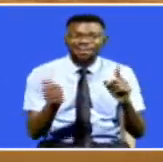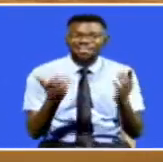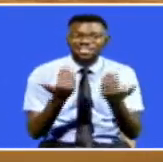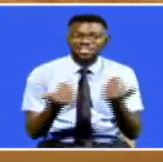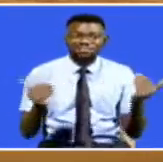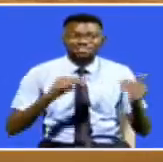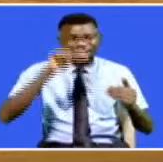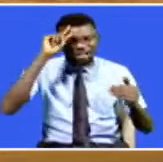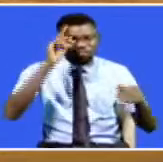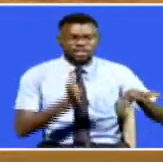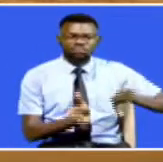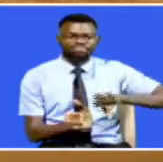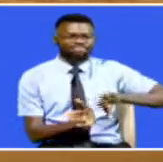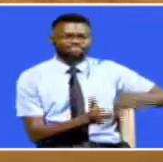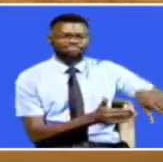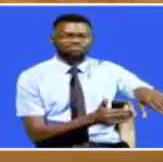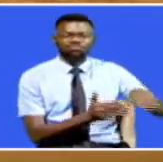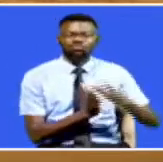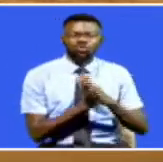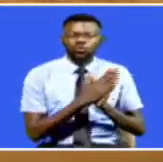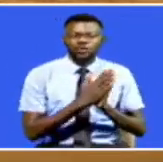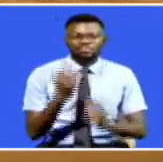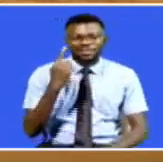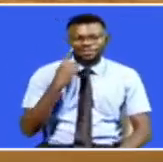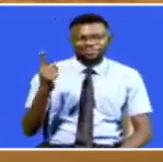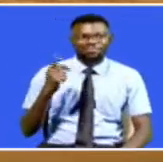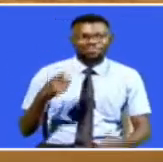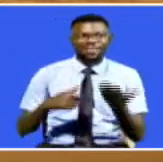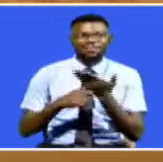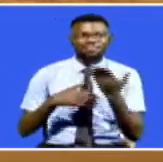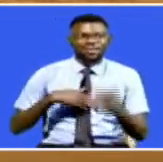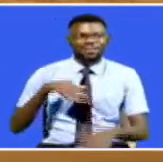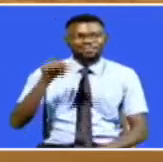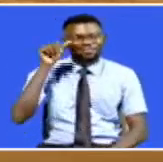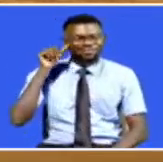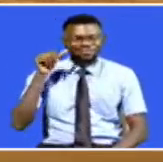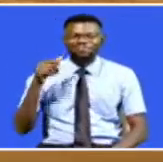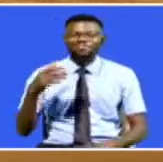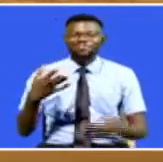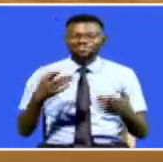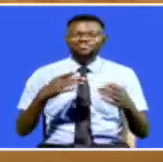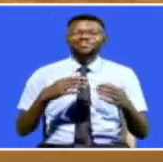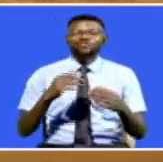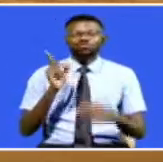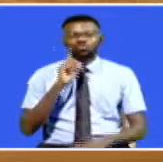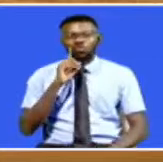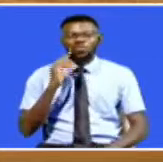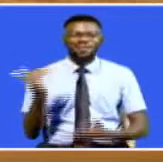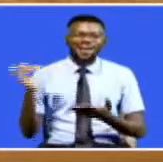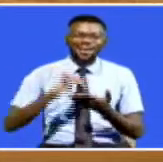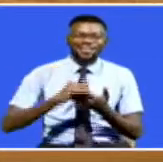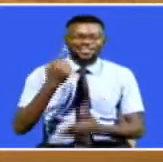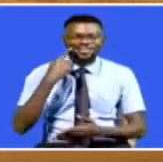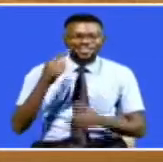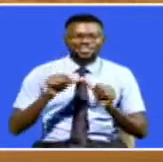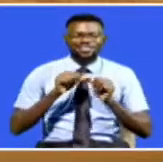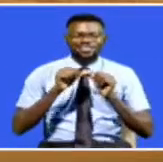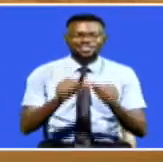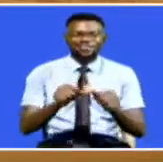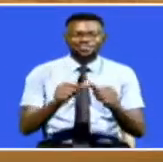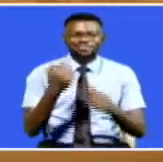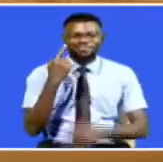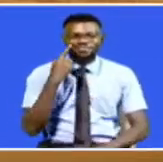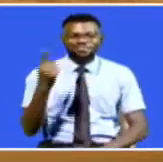na serikali. Basi nakuacha na makala haya maalum. Mimi naitwa Ali Manzu, naomba tupatane tena hapo kesho. Endelea kutazama.